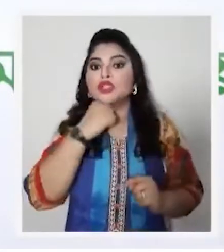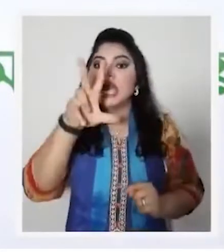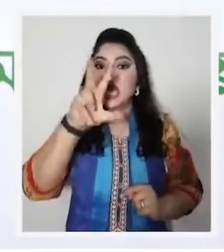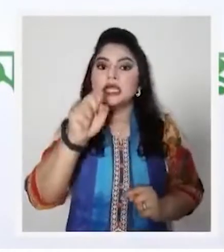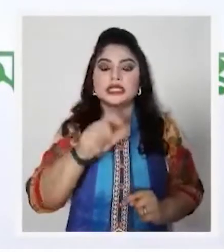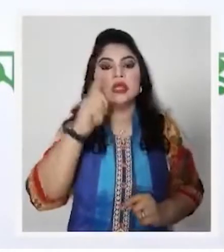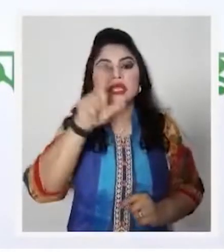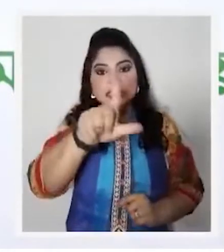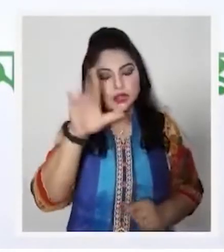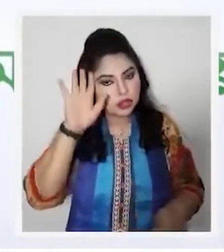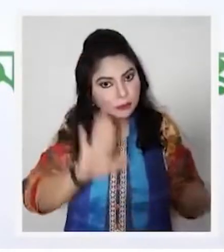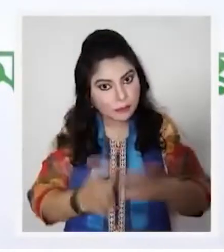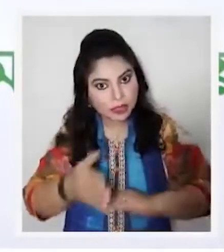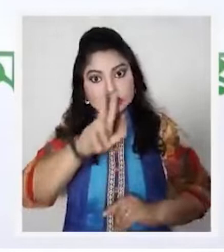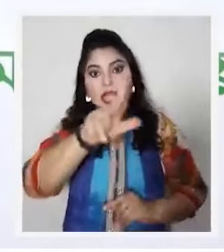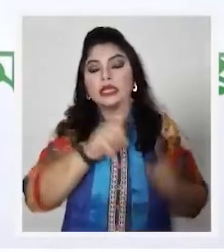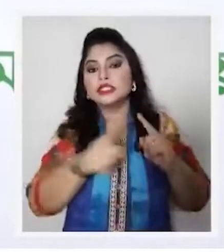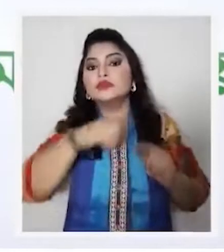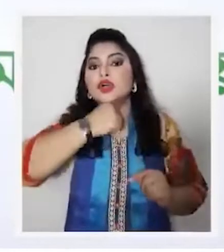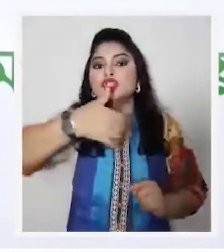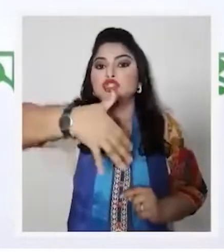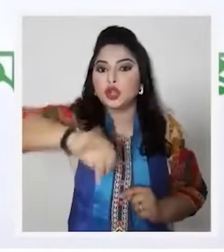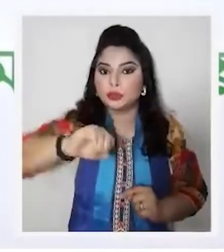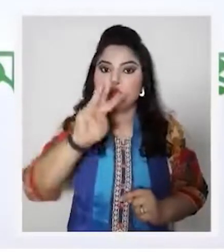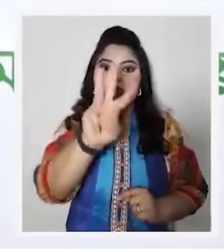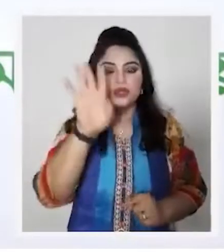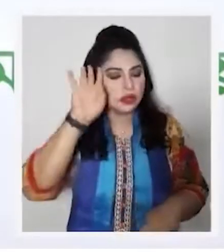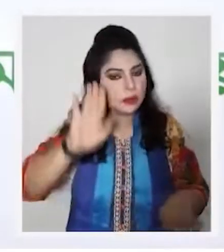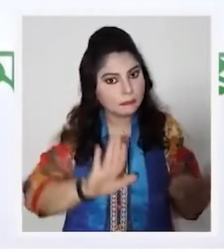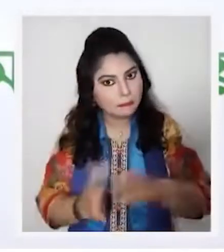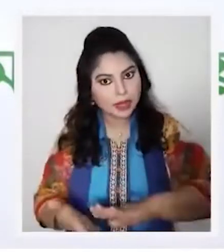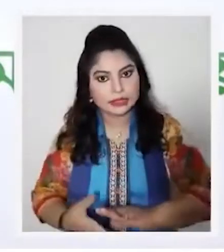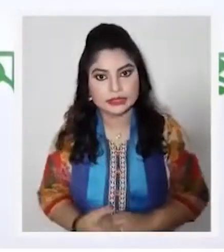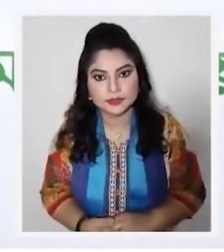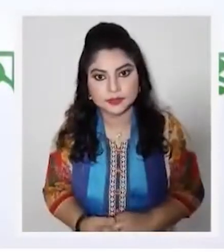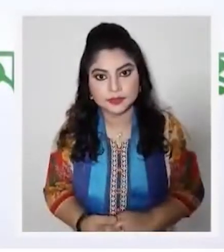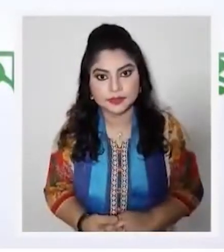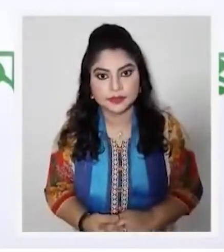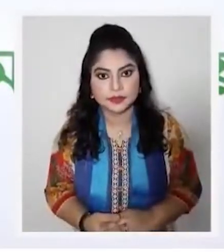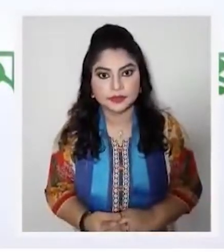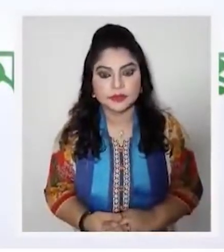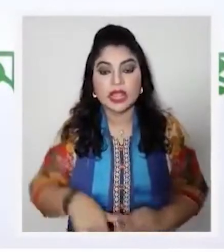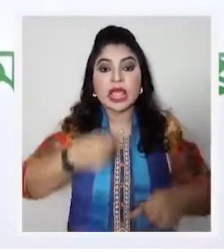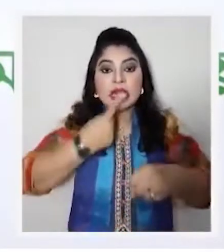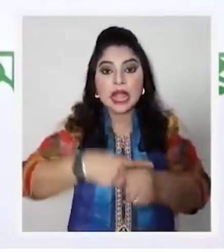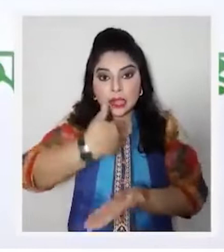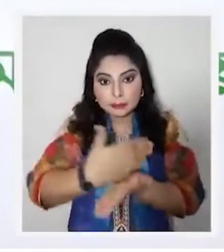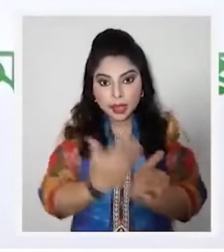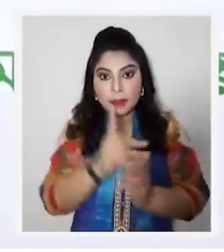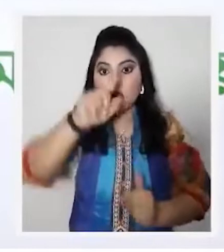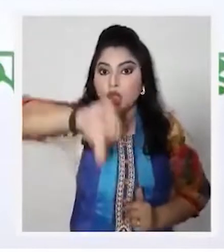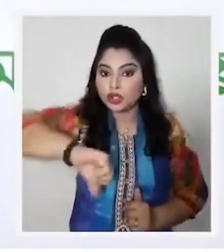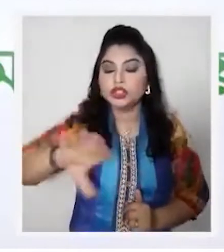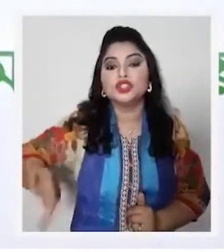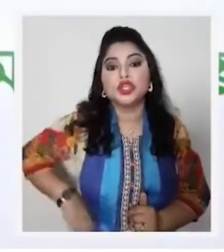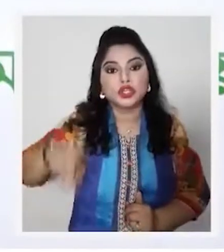11 জন, 61 থেকে 70 11 জন, 71 থেকে 80 7 জন এবং 81 থেকে 90 বছরের মধ্যে